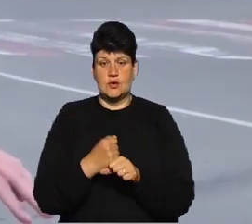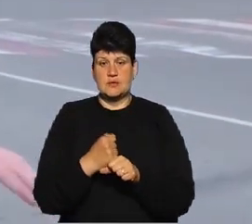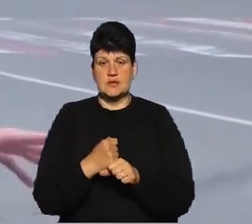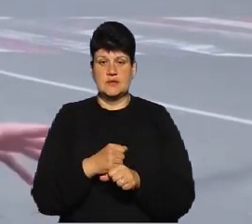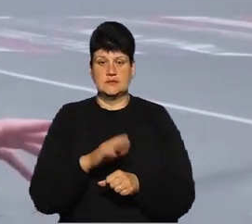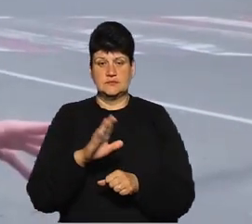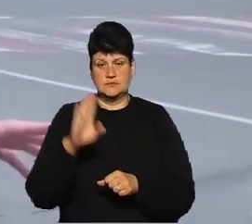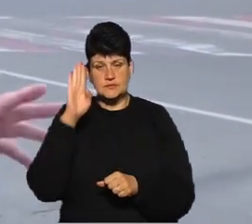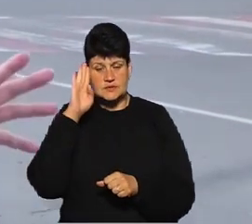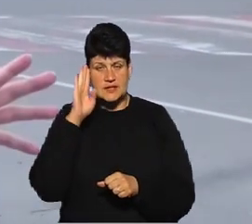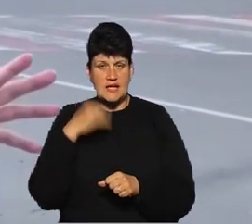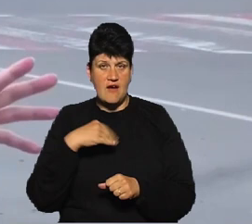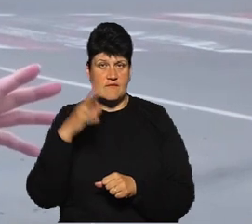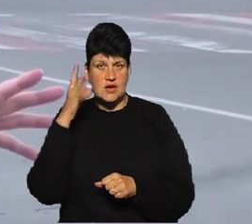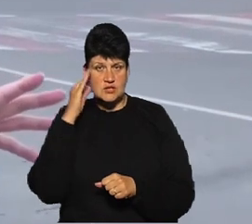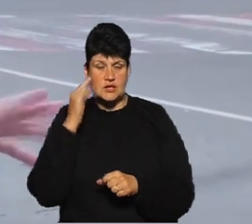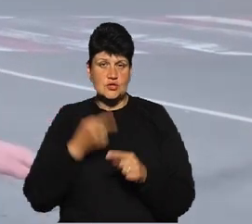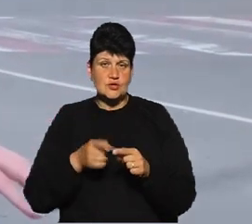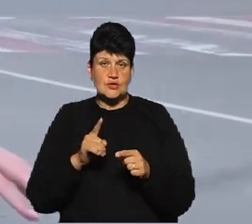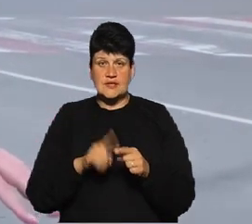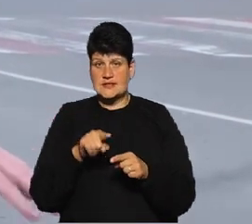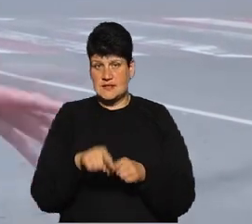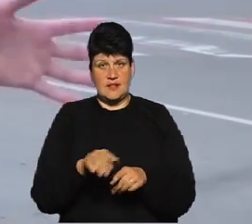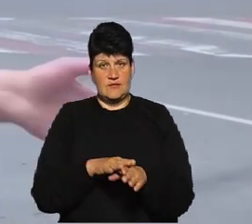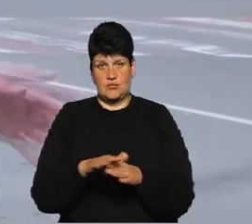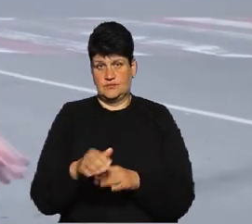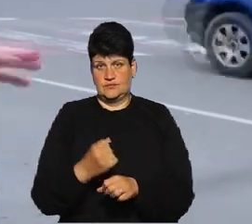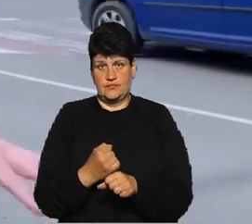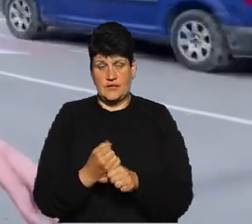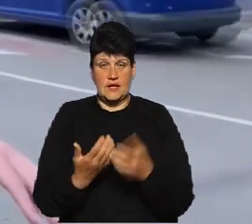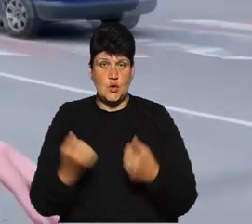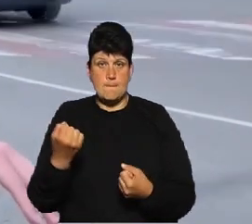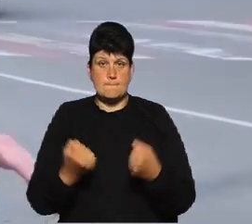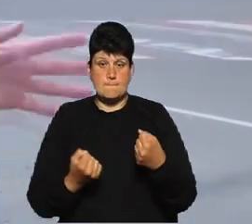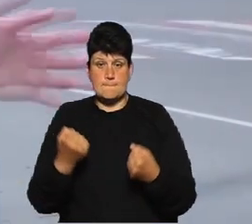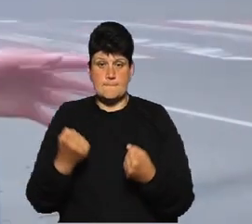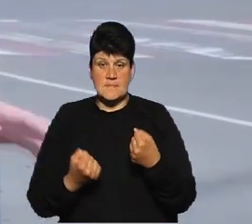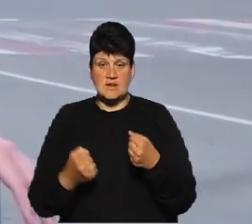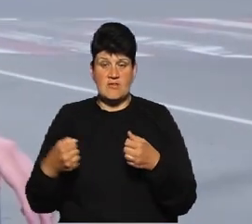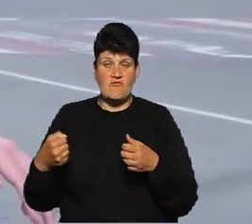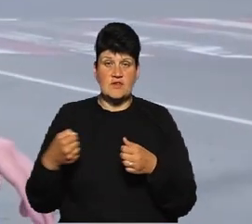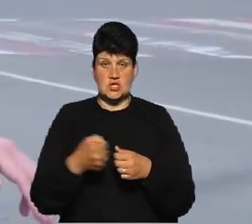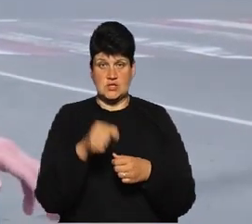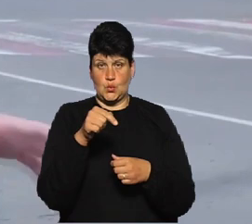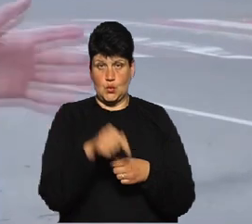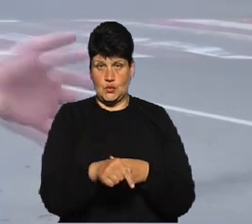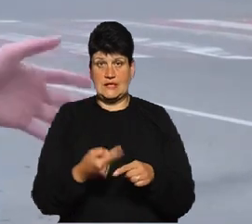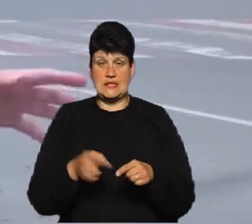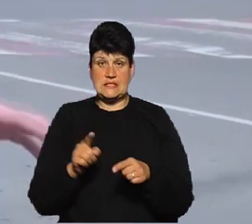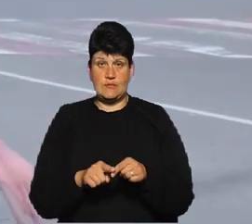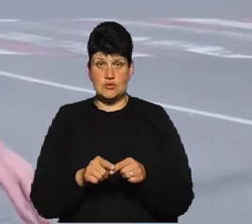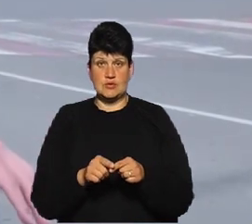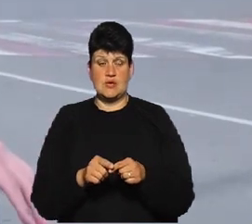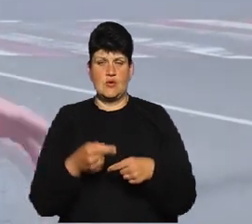подобається. Я вважаю, що він не виконує безпекові функції, тому що якщо машина вріжеться у нього, то цей паркан може розлетітися на багато